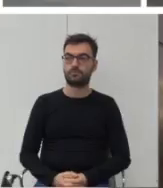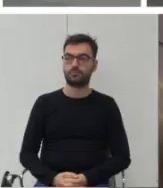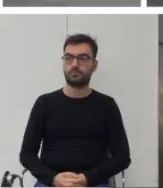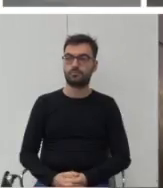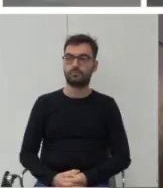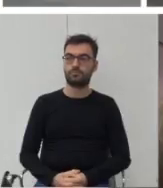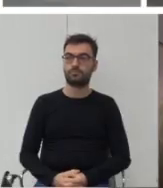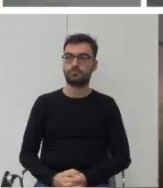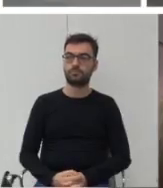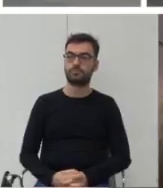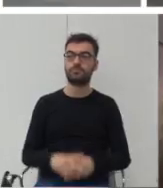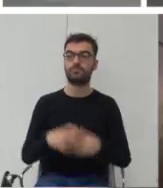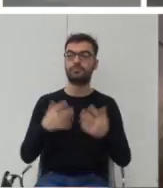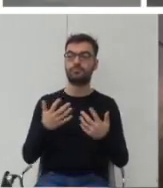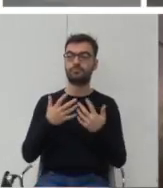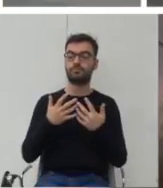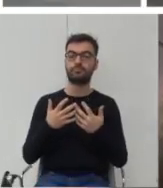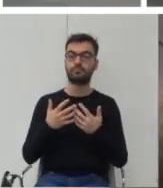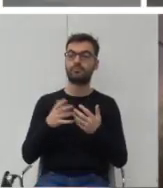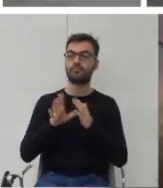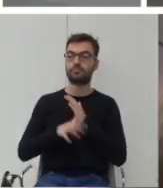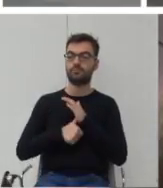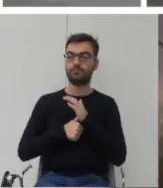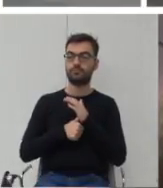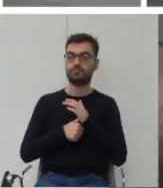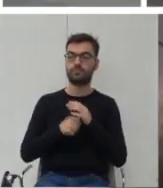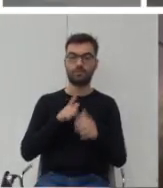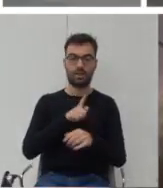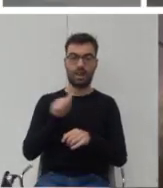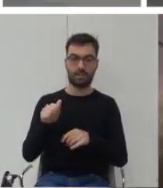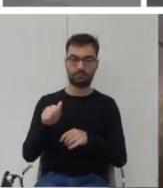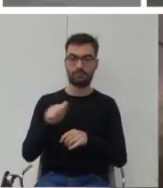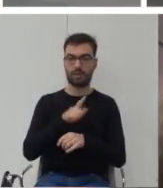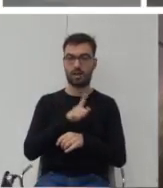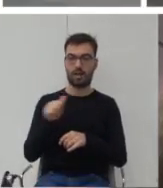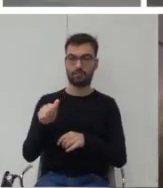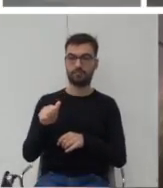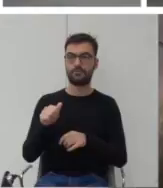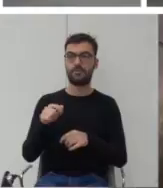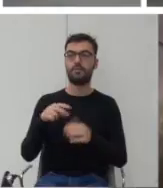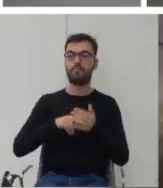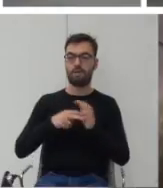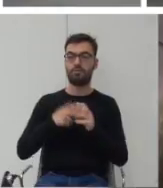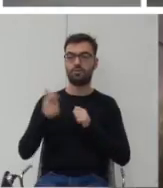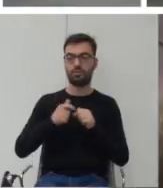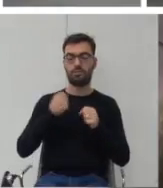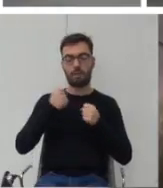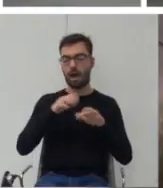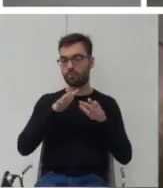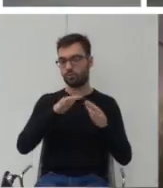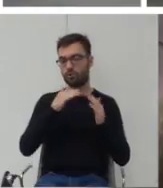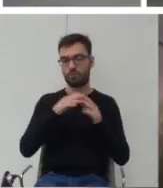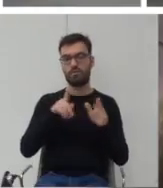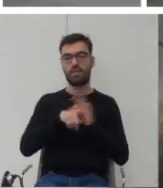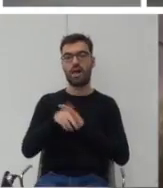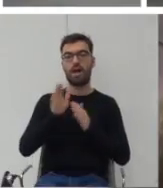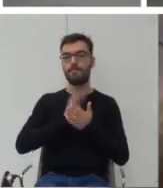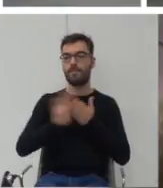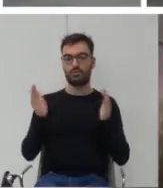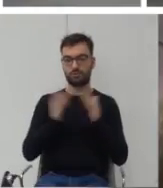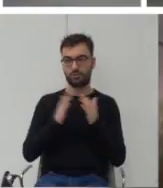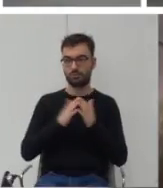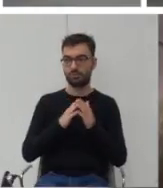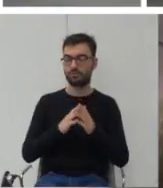strategii walki z bezdomnością. Miasto Los Angeles planuje wybudować bardzo dużo domów dla osób